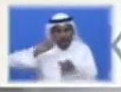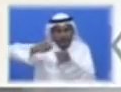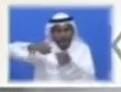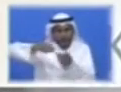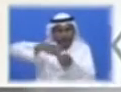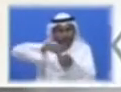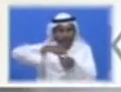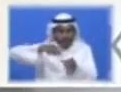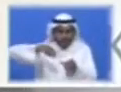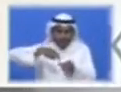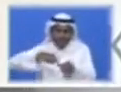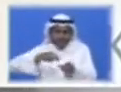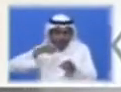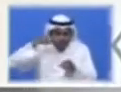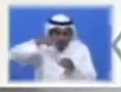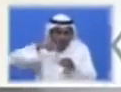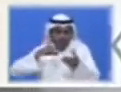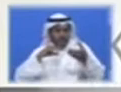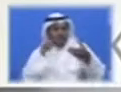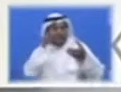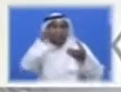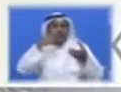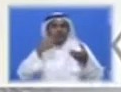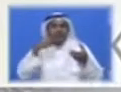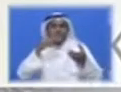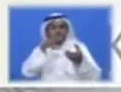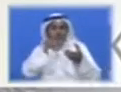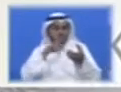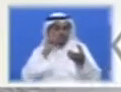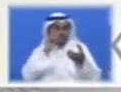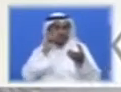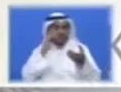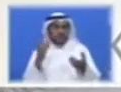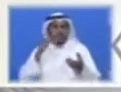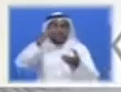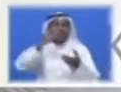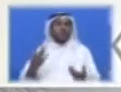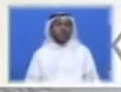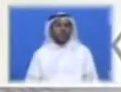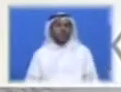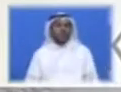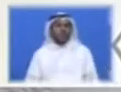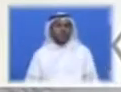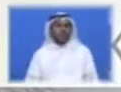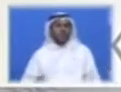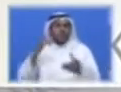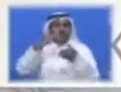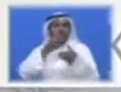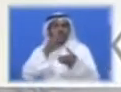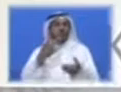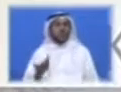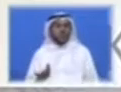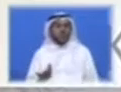في مكونات مكتوبه عليها وبالتالي المستهلك ما يدري ان هذه المكونات موجوده